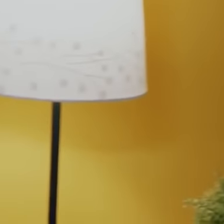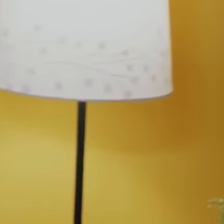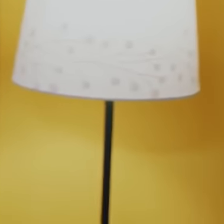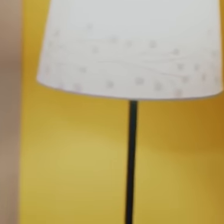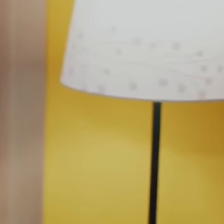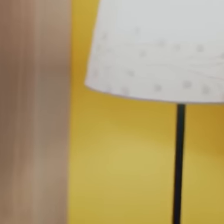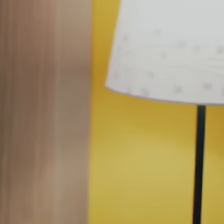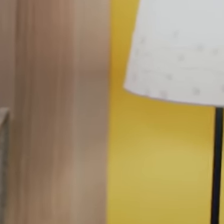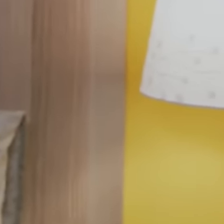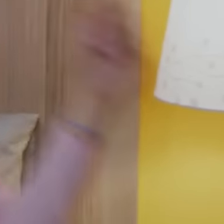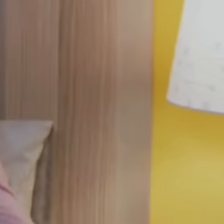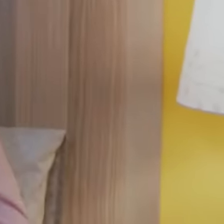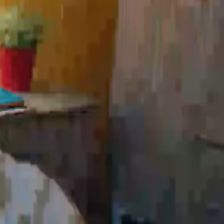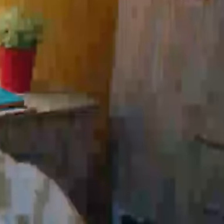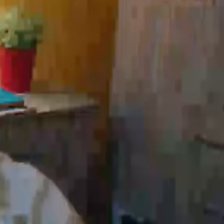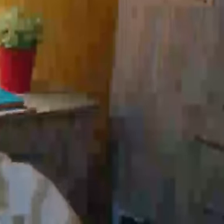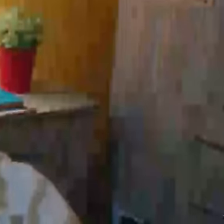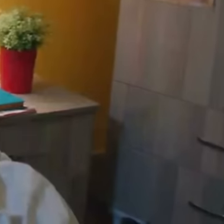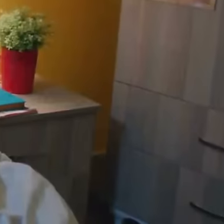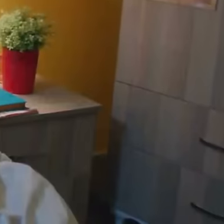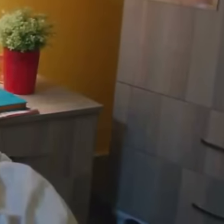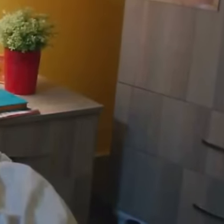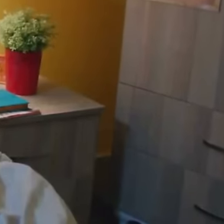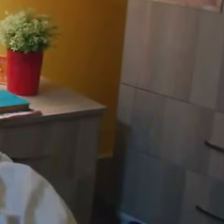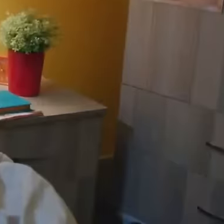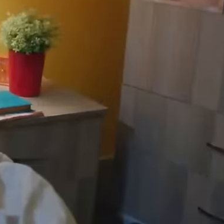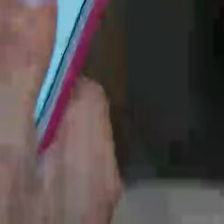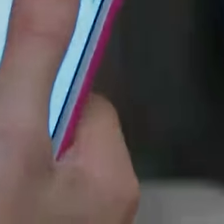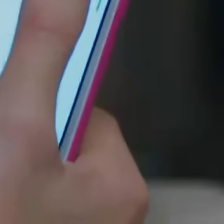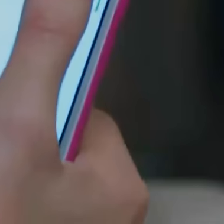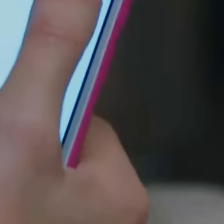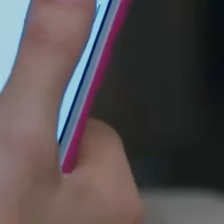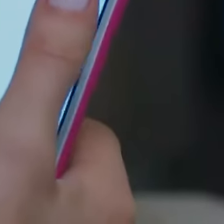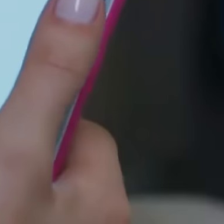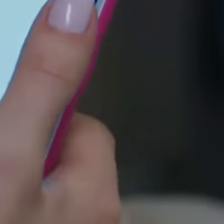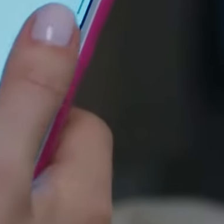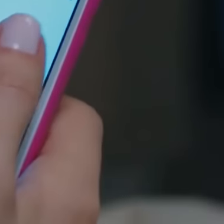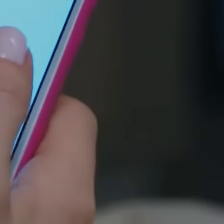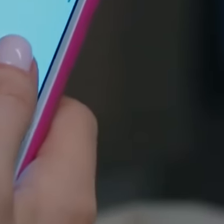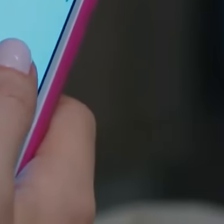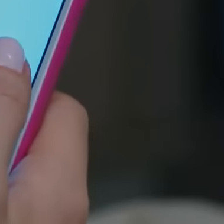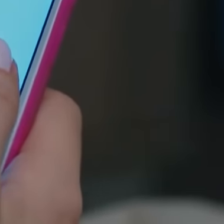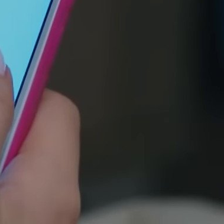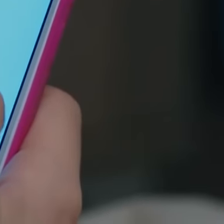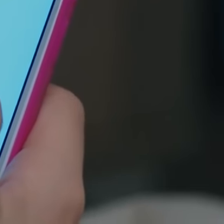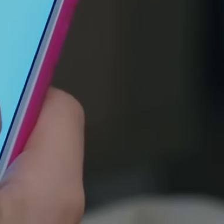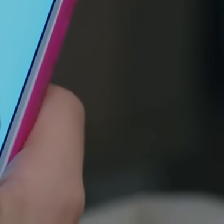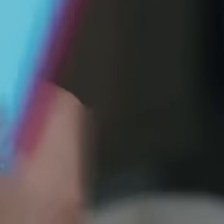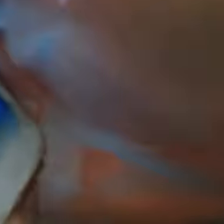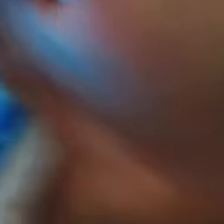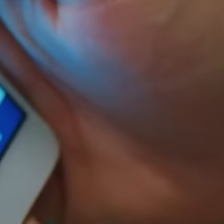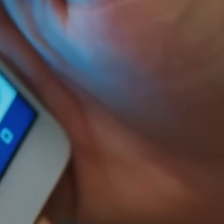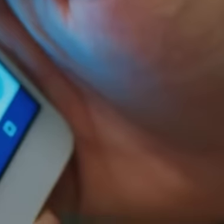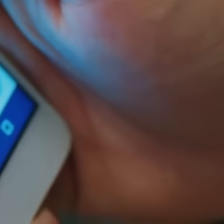yorgan çekip oturmuş. Tırnağını kemirerek göz ucuyla baktığı telefonunu aldı. Baş parmağı rehberdeki CK yazılı